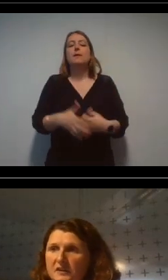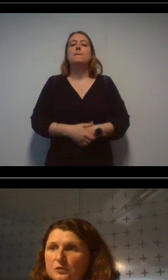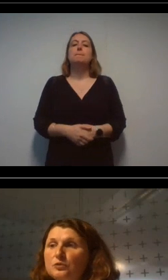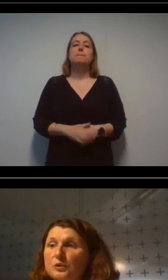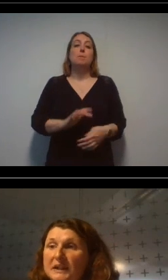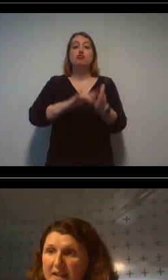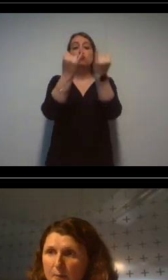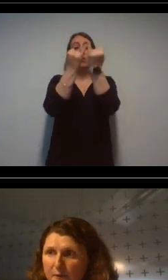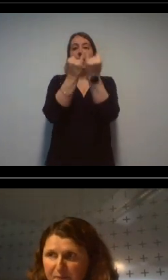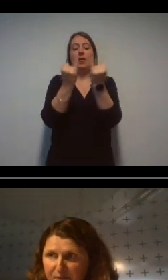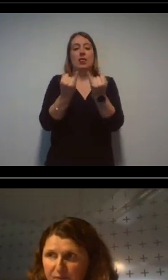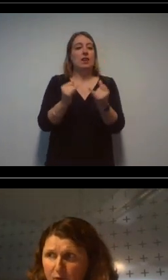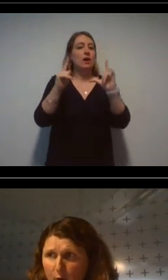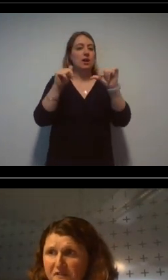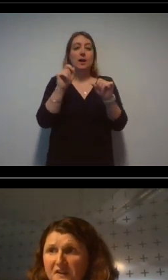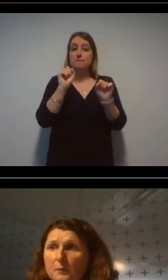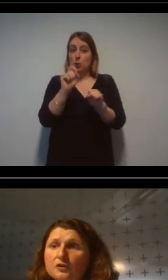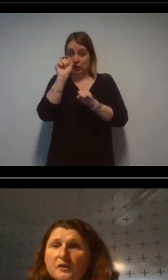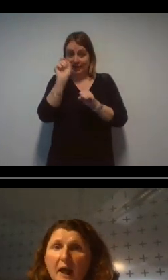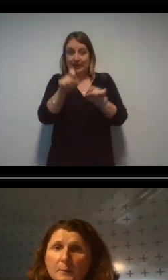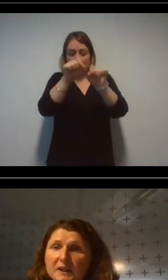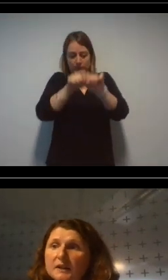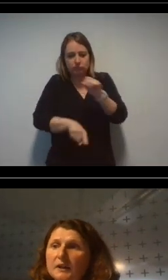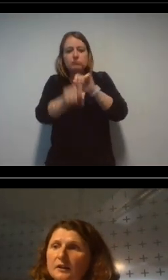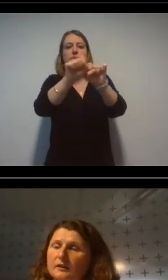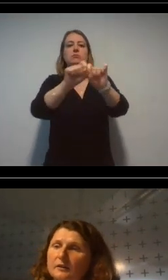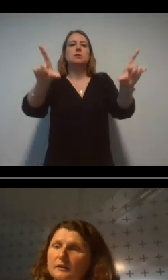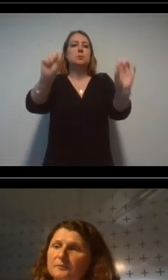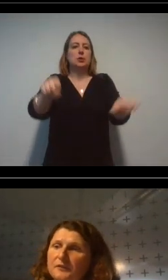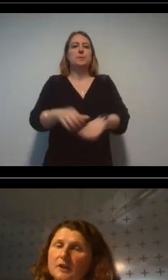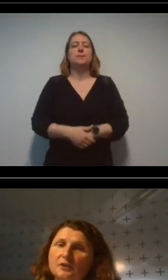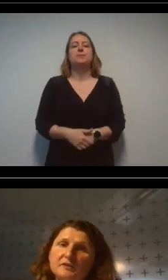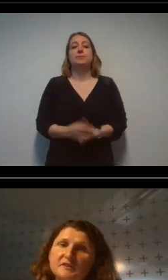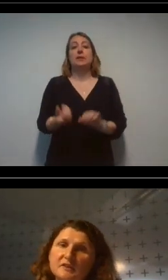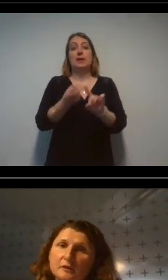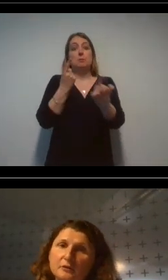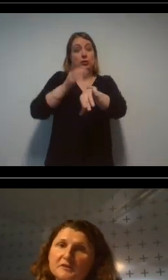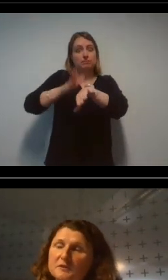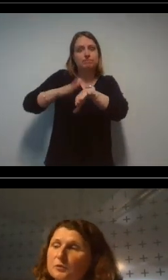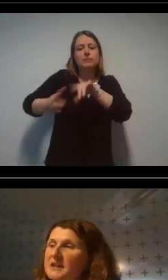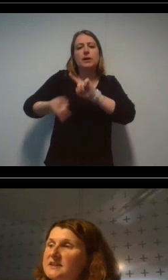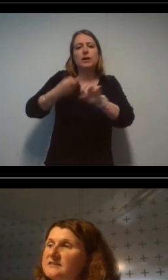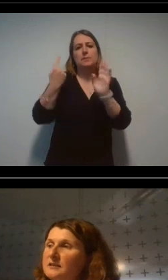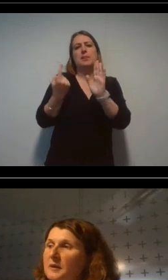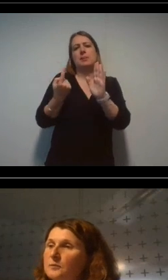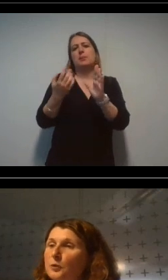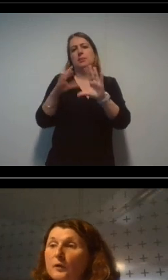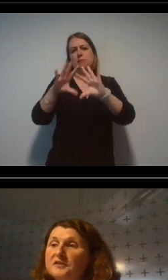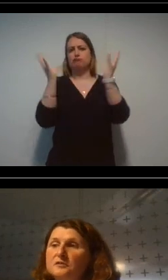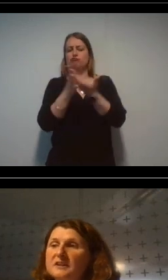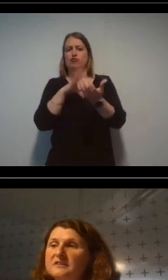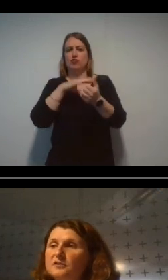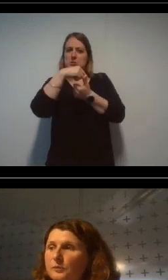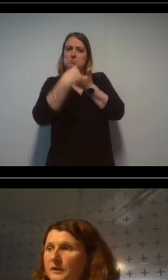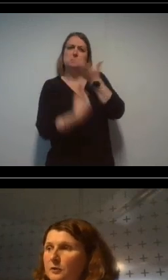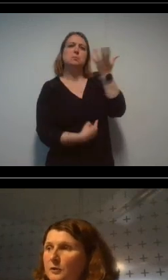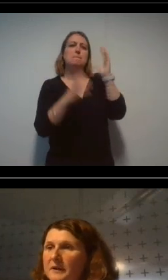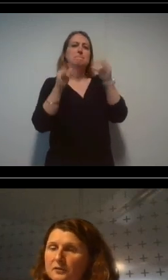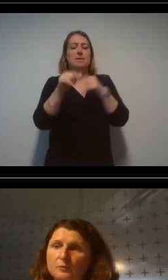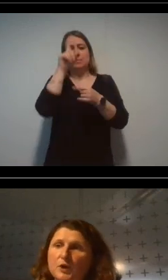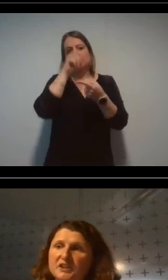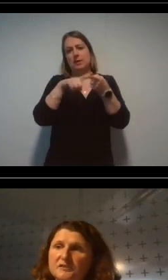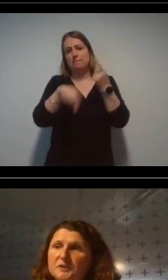la présentation sont cliquables, donc c'est important de rappeler. Voilà toutes ces modalités, même de professionnalisation